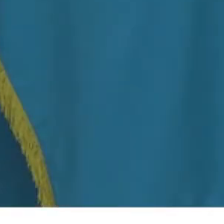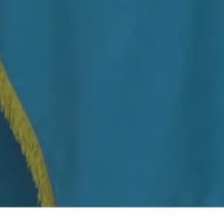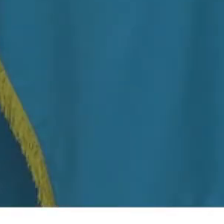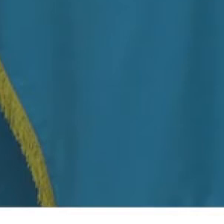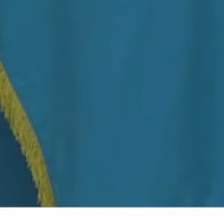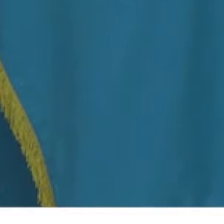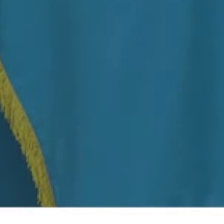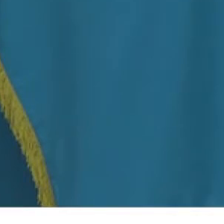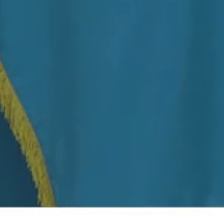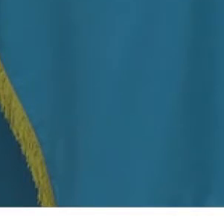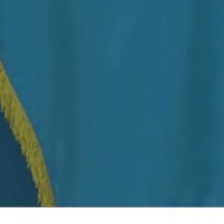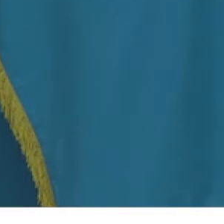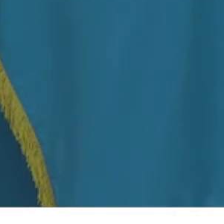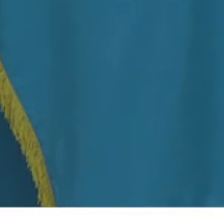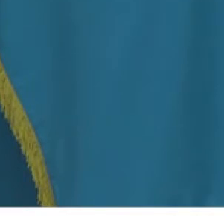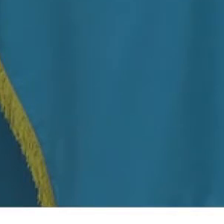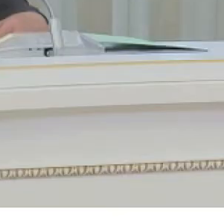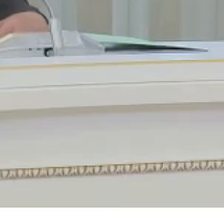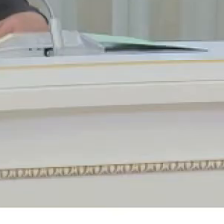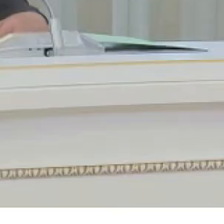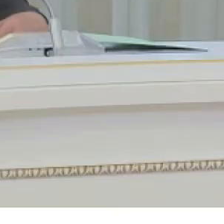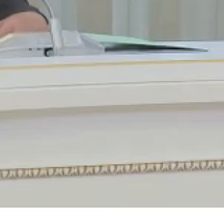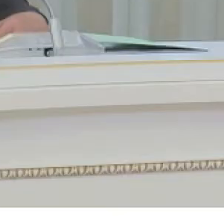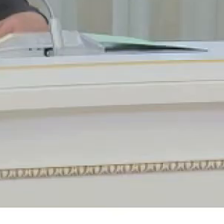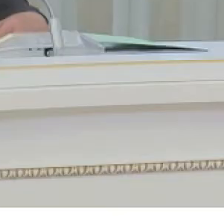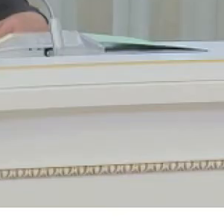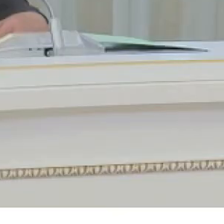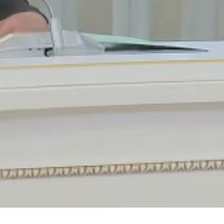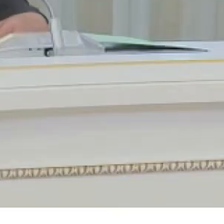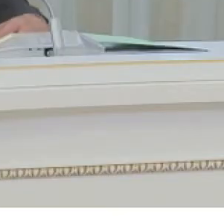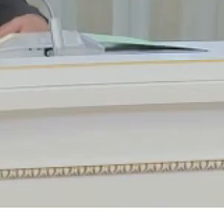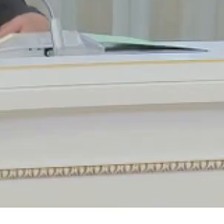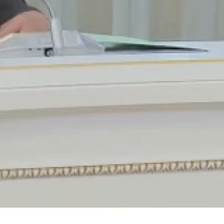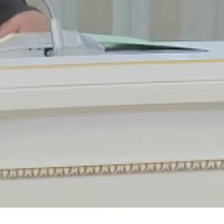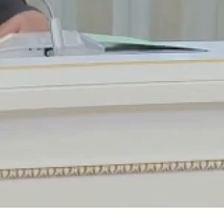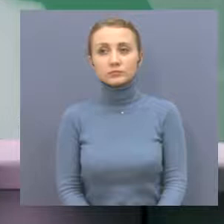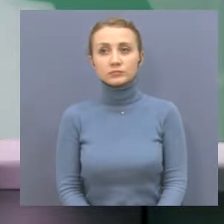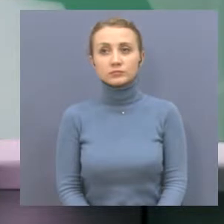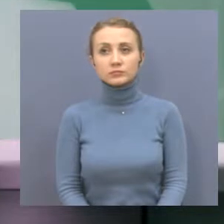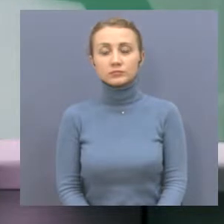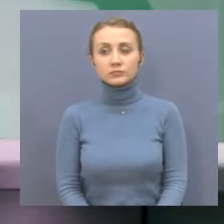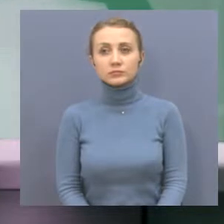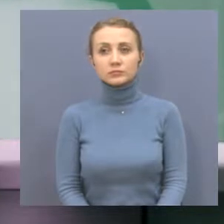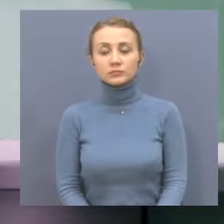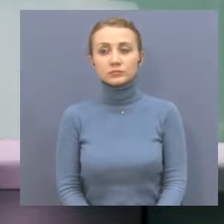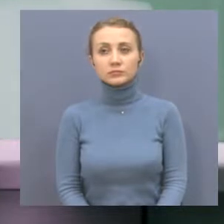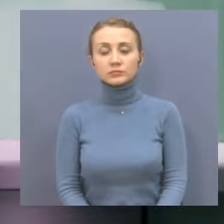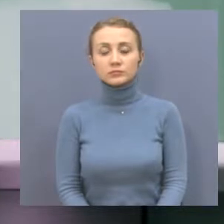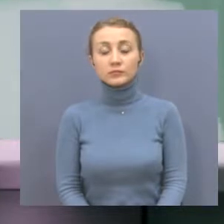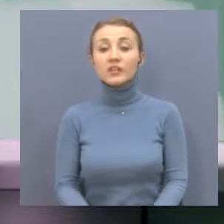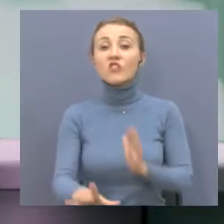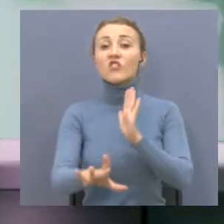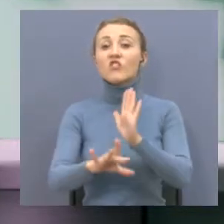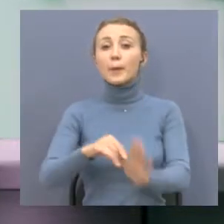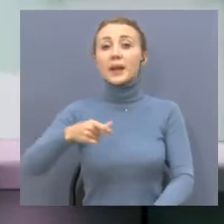ерекше көңіл бөлді. Айтуынша, қазір осы бағытта әлеуметтік кодекс әзірленіп жатыр. Теңіздегі жобаларды іске